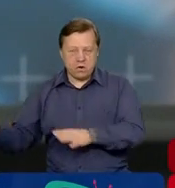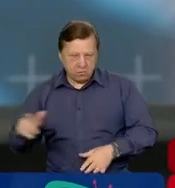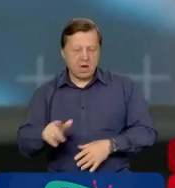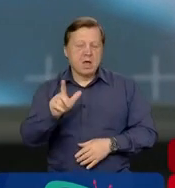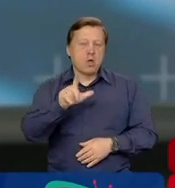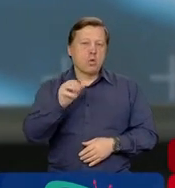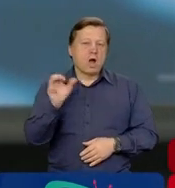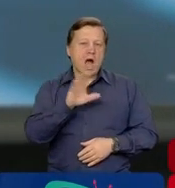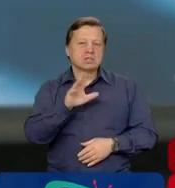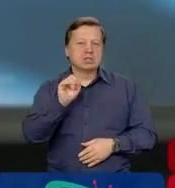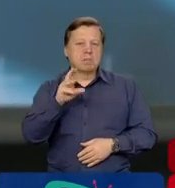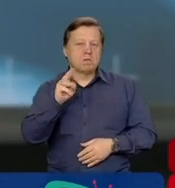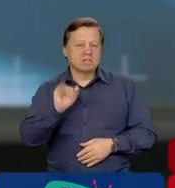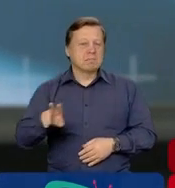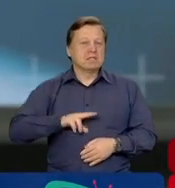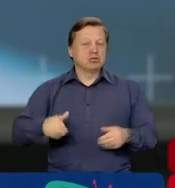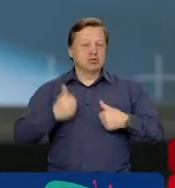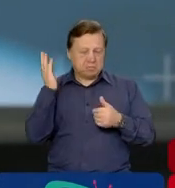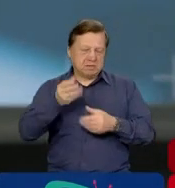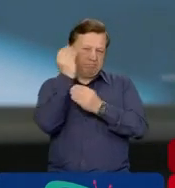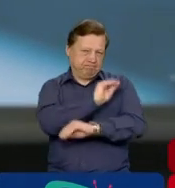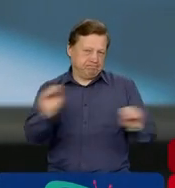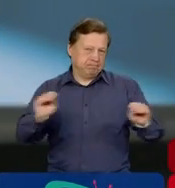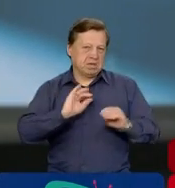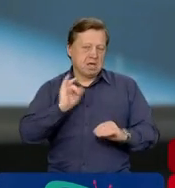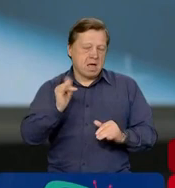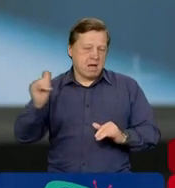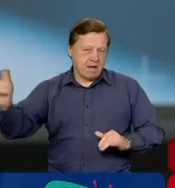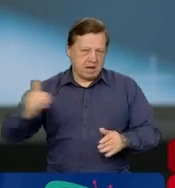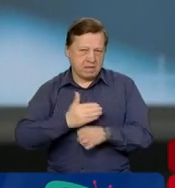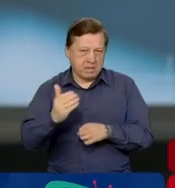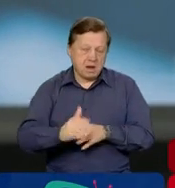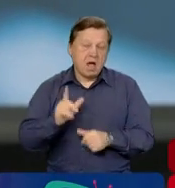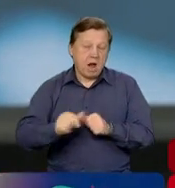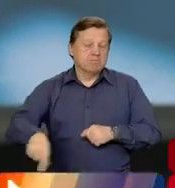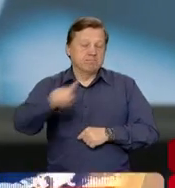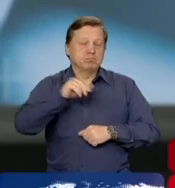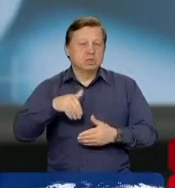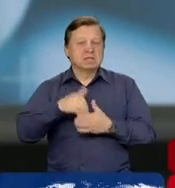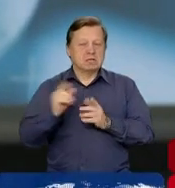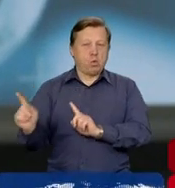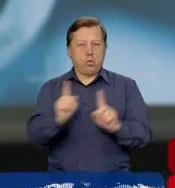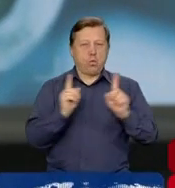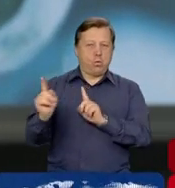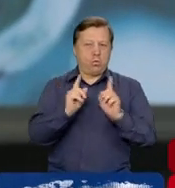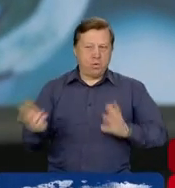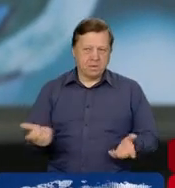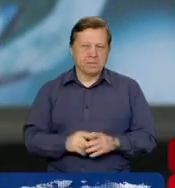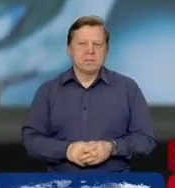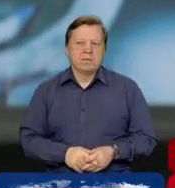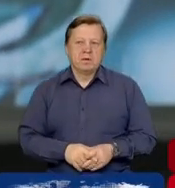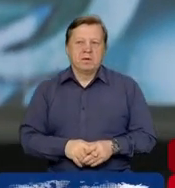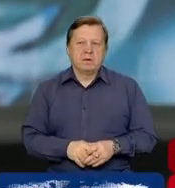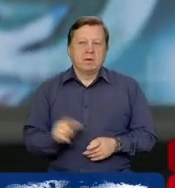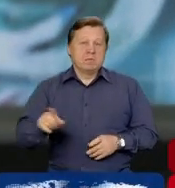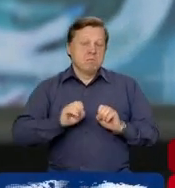a propos takich okoliczności rodzinnych i wyjątkowych. Jeżeli faktycznie będziemy racjonalni i dobrze się zachowywali, to jak pan profesor powiedział, będzie taki